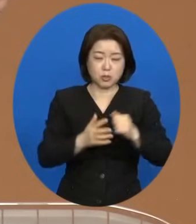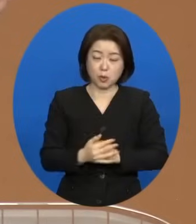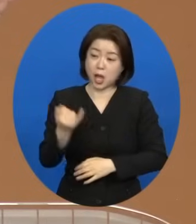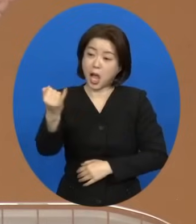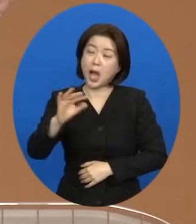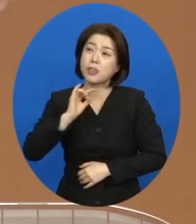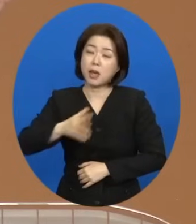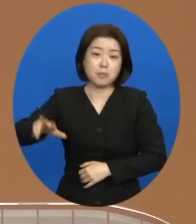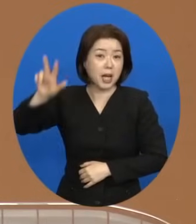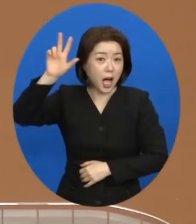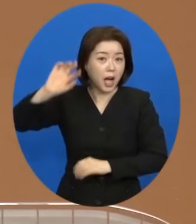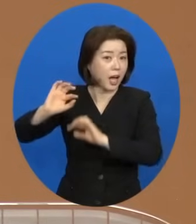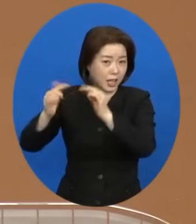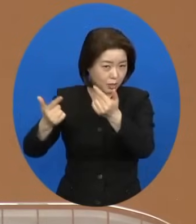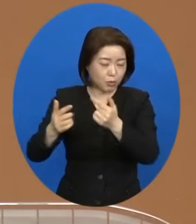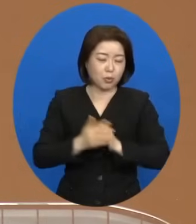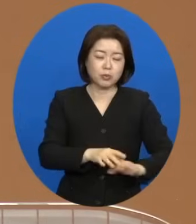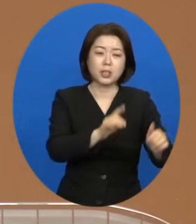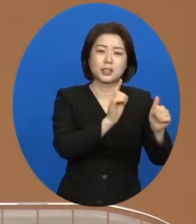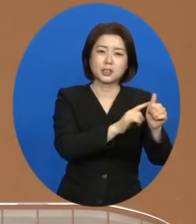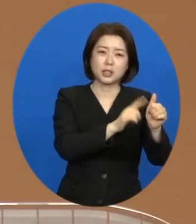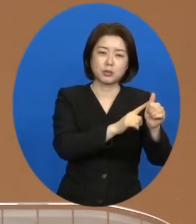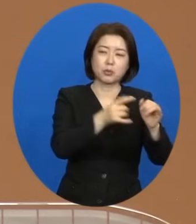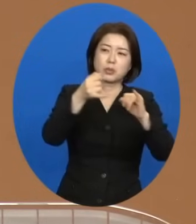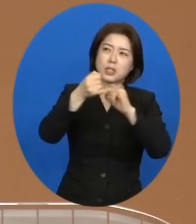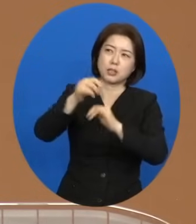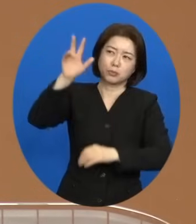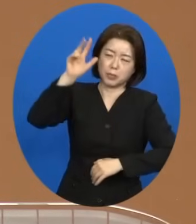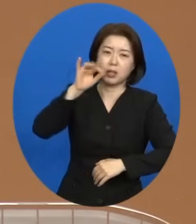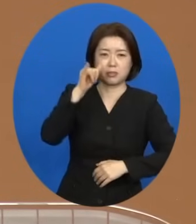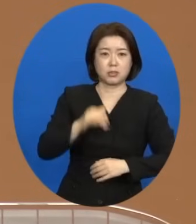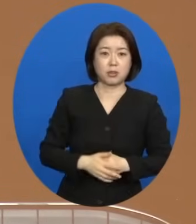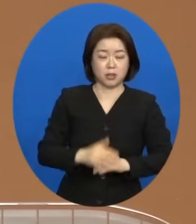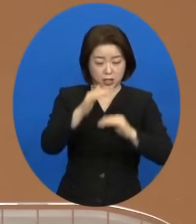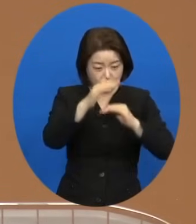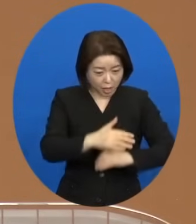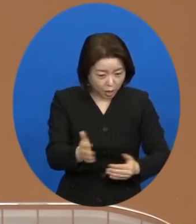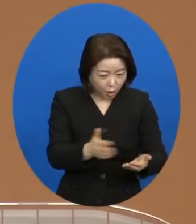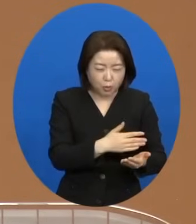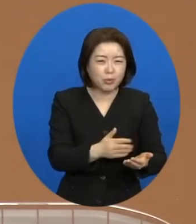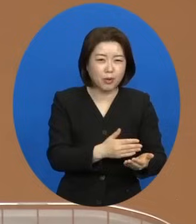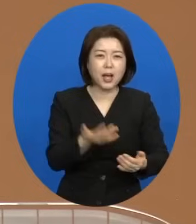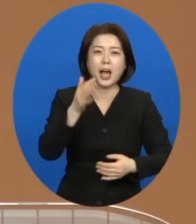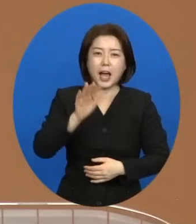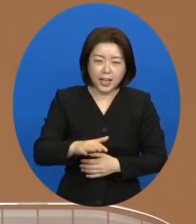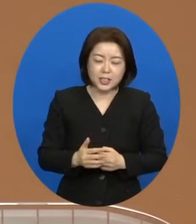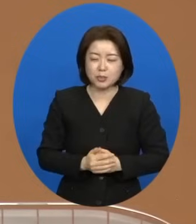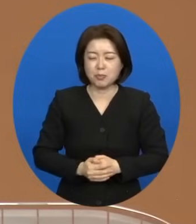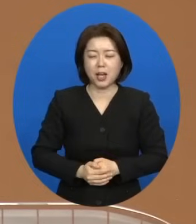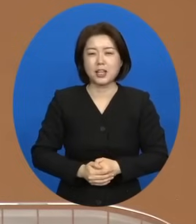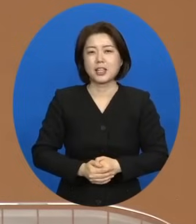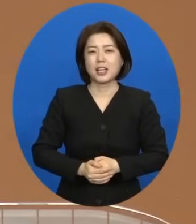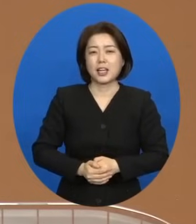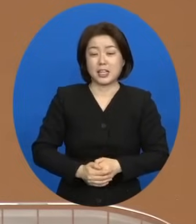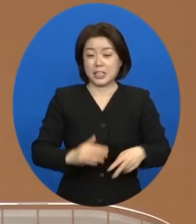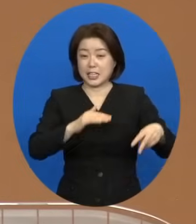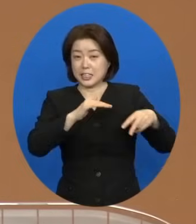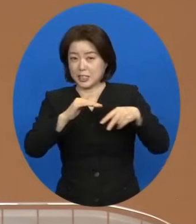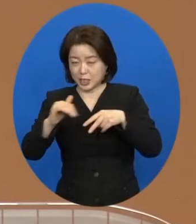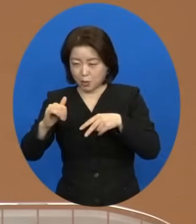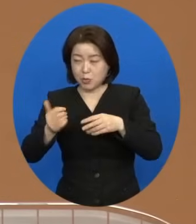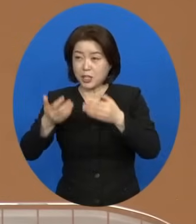서운한게 아니고 가나도 서원을 했습니다 내용이 뭔지 나와 있지 않아요 어쩌면이 사무엘을 바치겠다고이